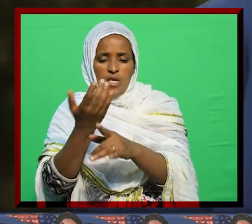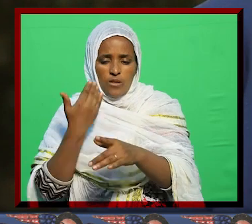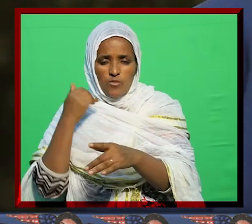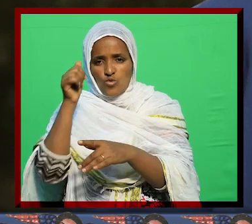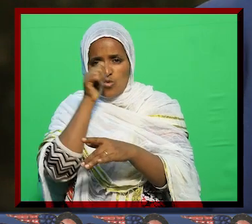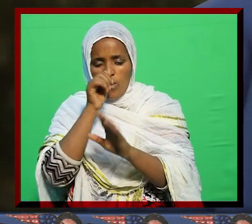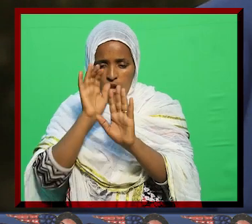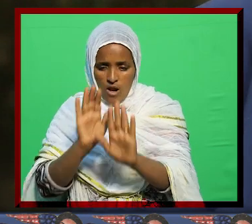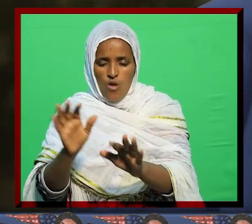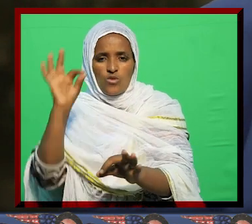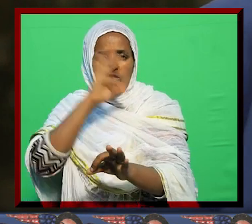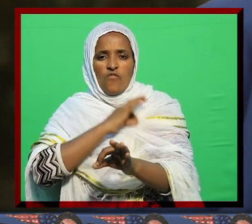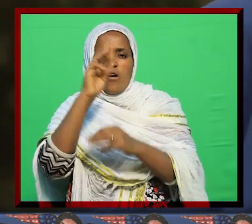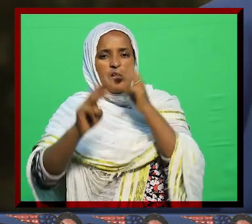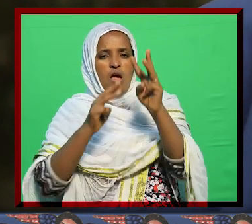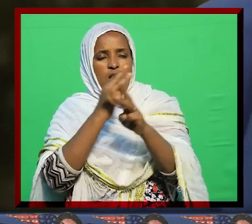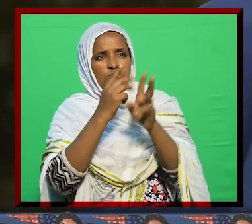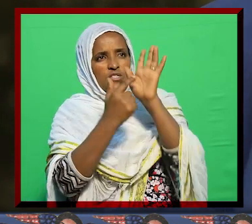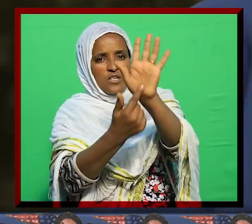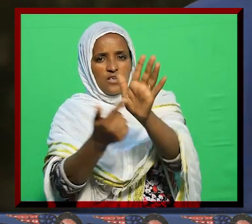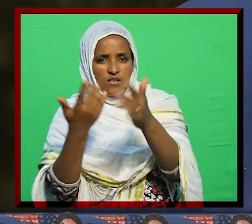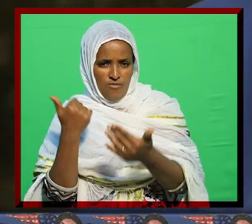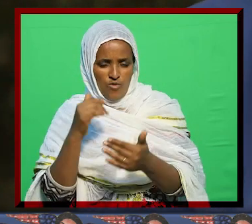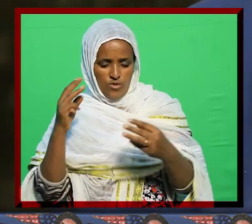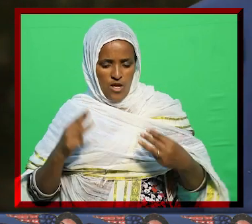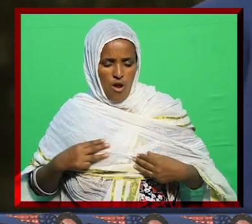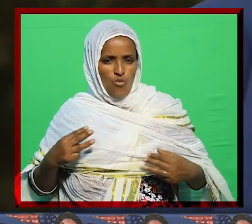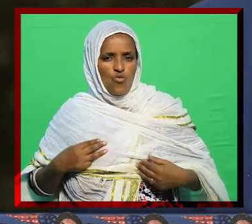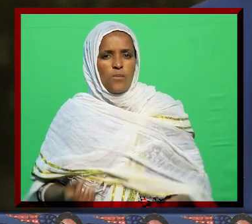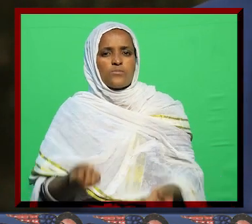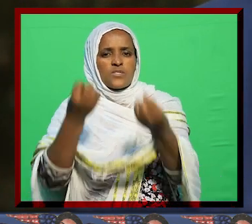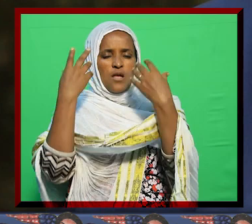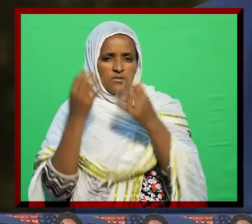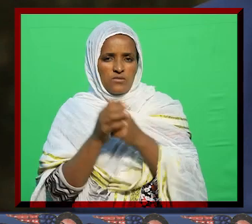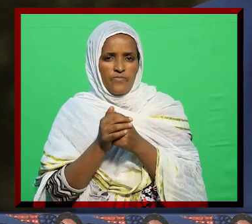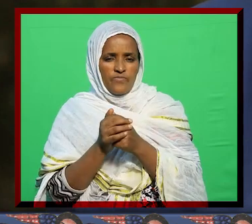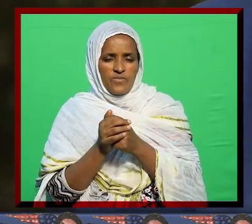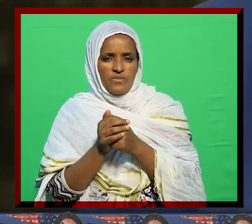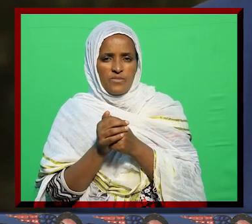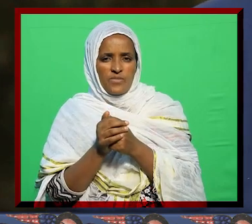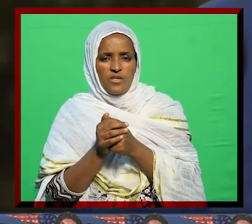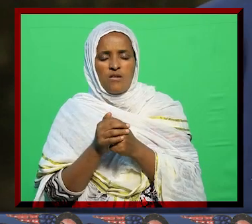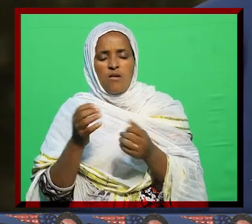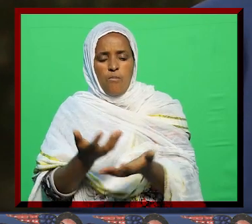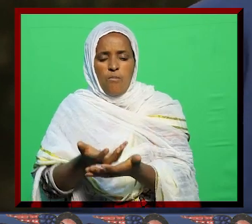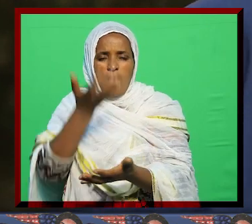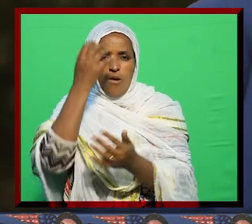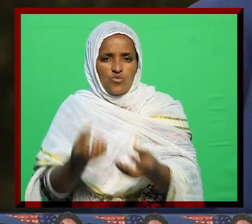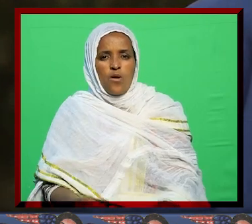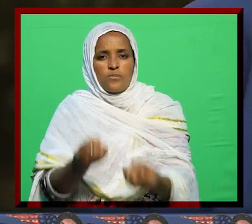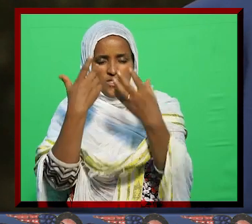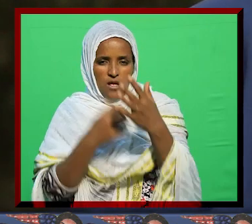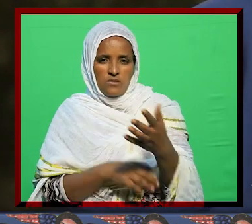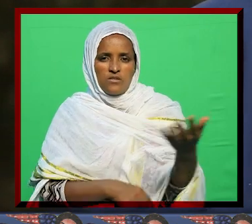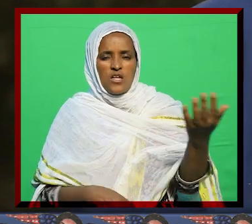ዘመን የነበረችው ኢትዮጵያ ለራሷ ተርፋ ለዓለም ስትሆነው የነበረ በሰራዊቷ ብዛት እንዴ